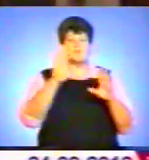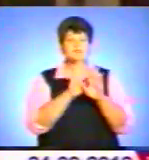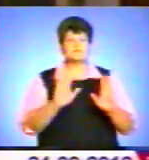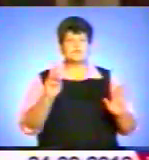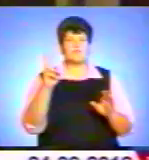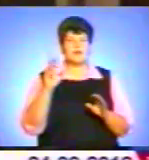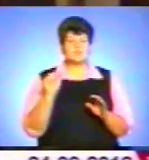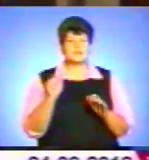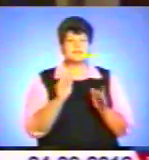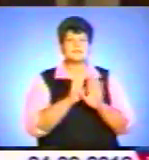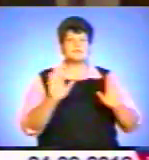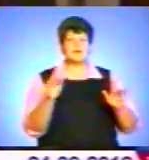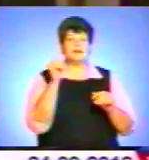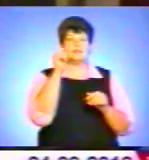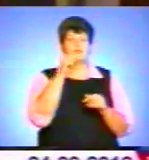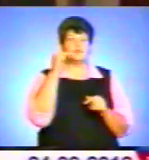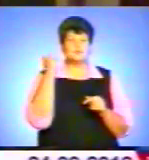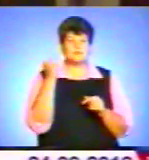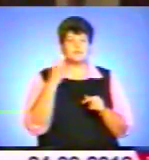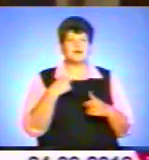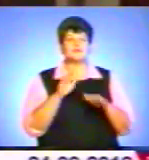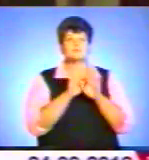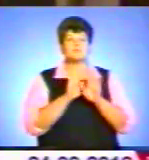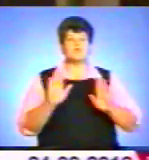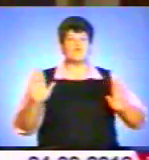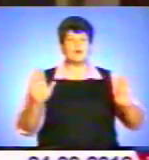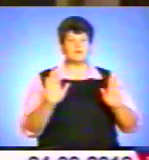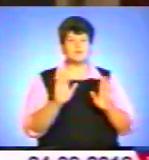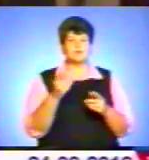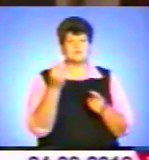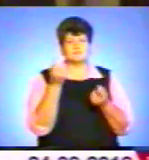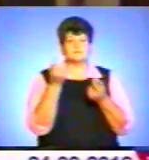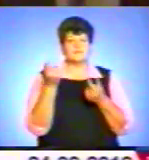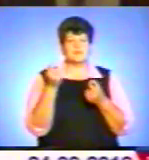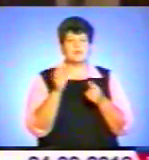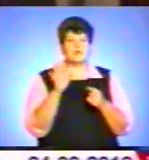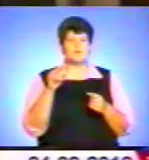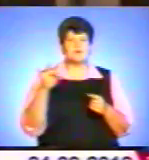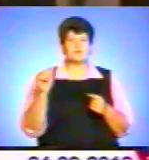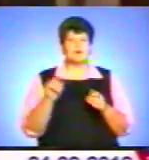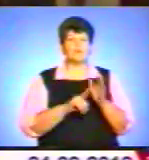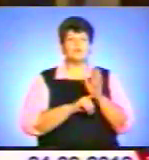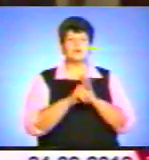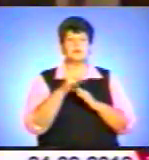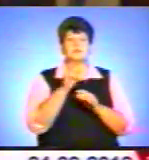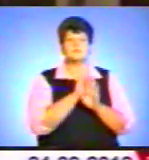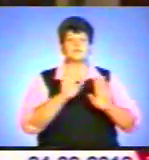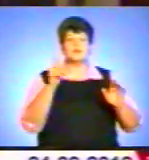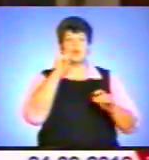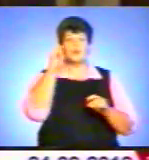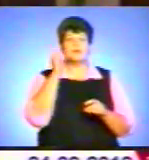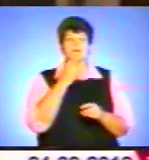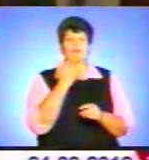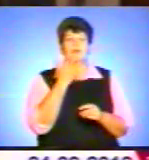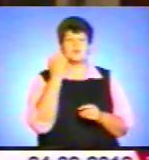заспівати в придворному дворі, то вона, проспівавши пару арій з опер, вона почала співати українські народні